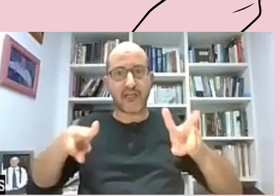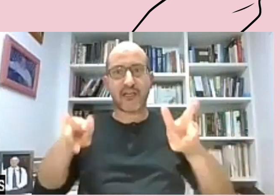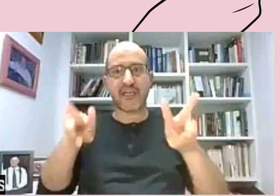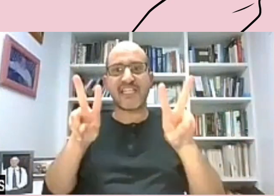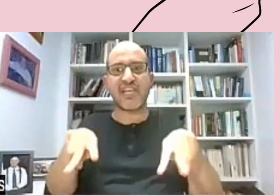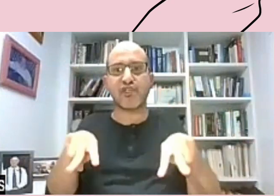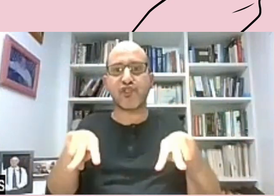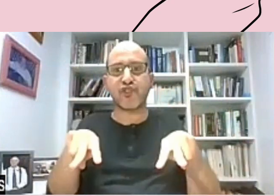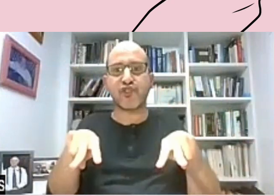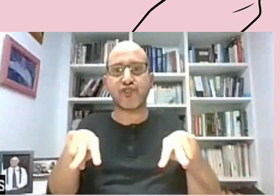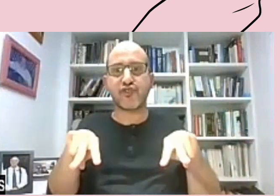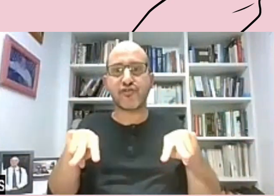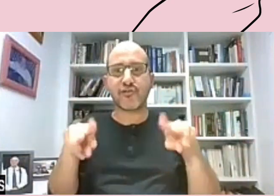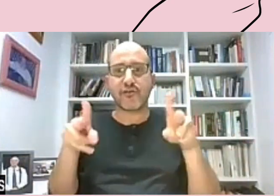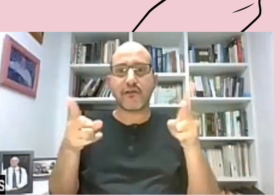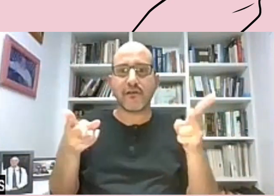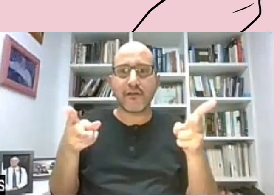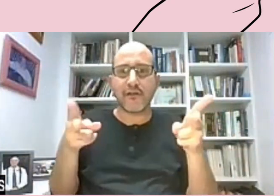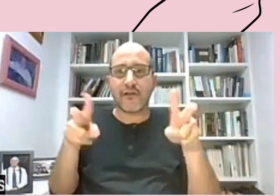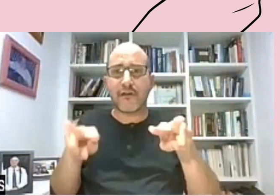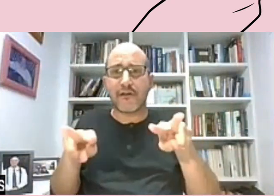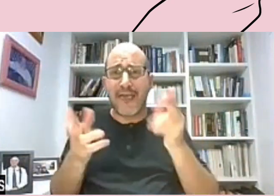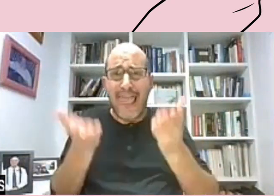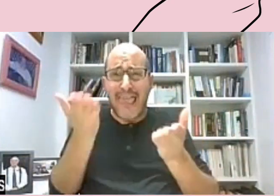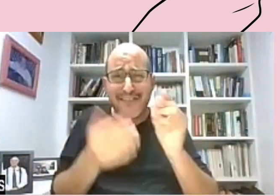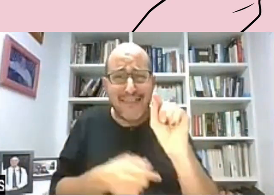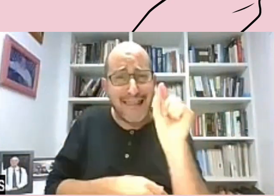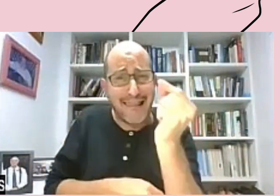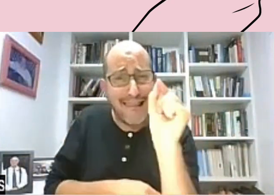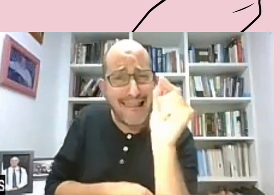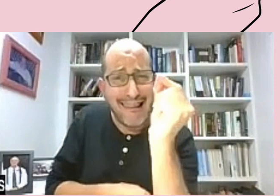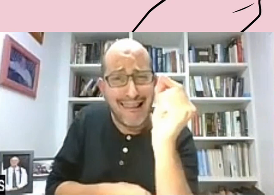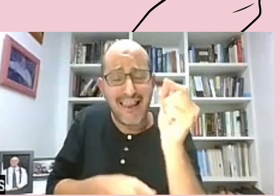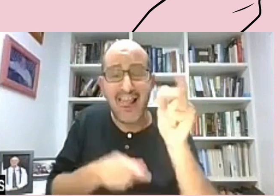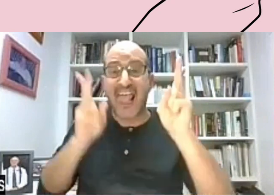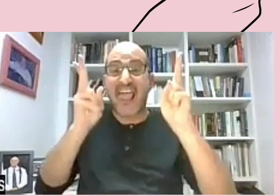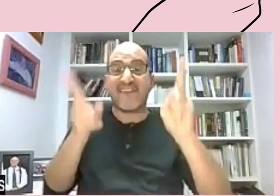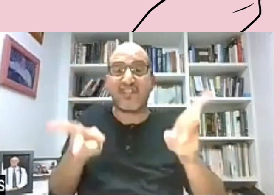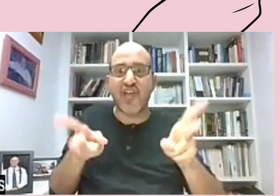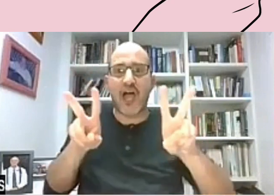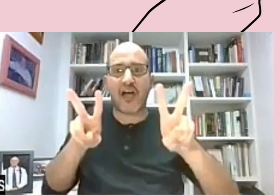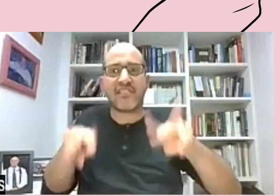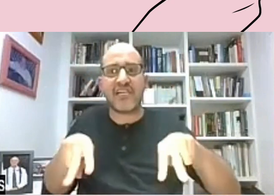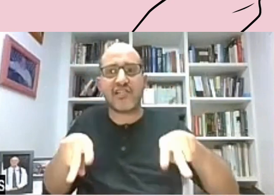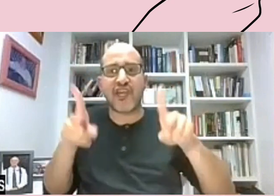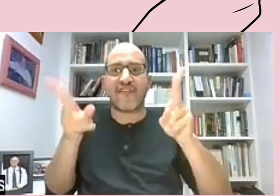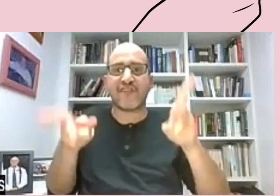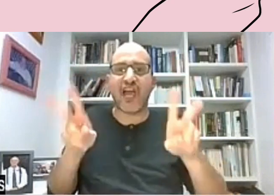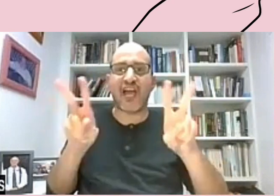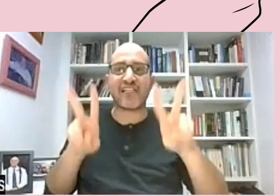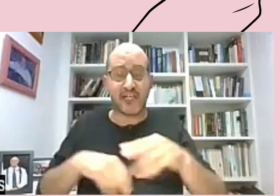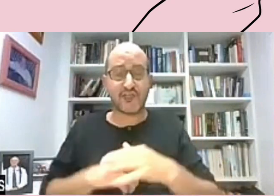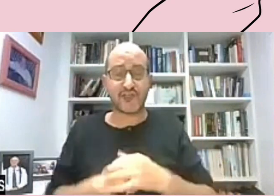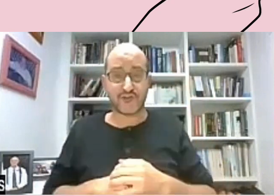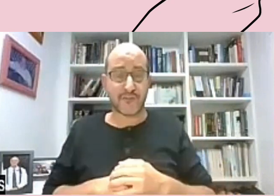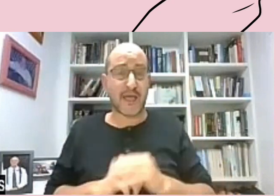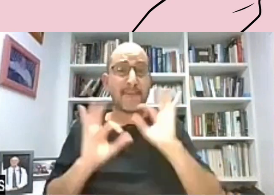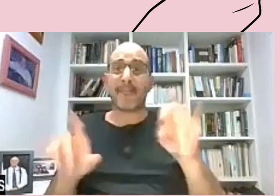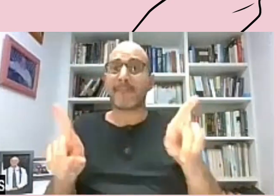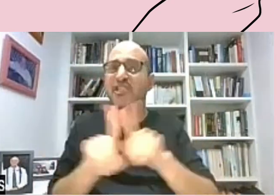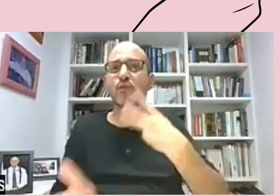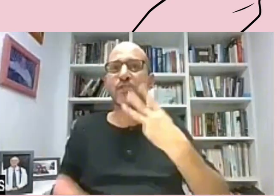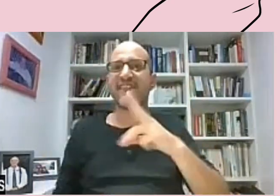אפשר, ויש. תראו את ההבדל. הבדל מאוד קטן. אפשר, יש. אפשר, יש.